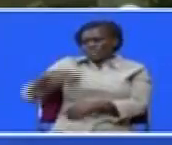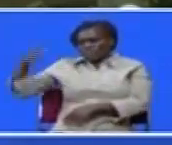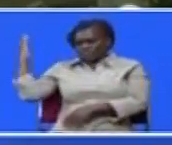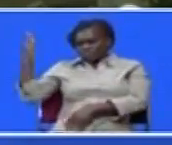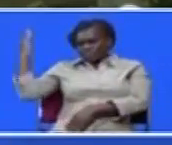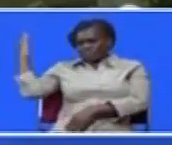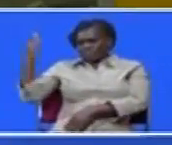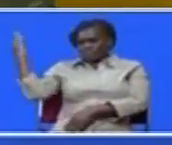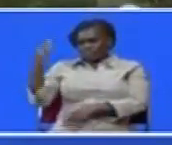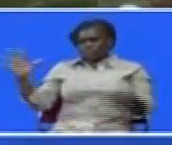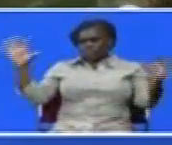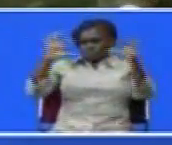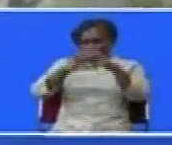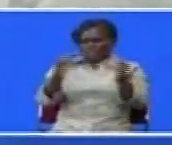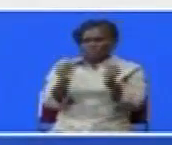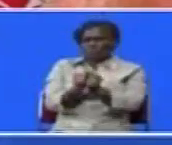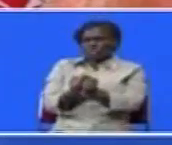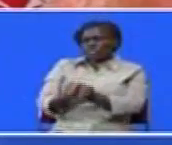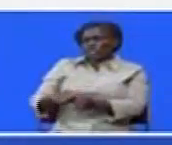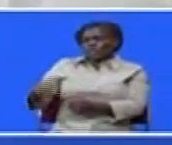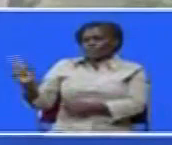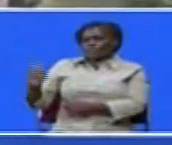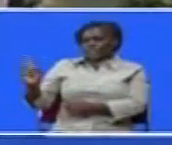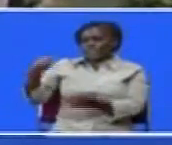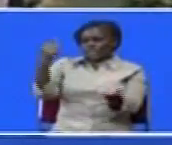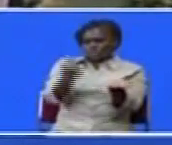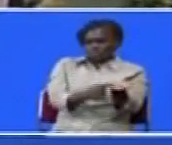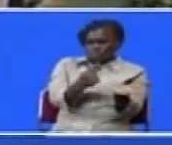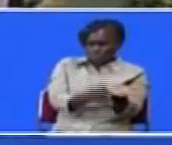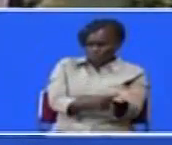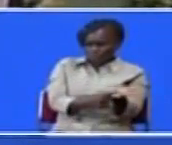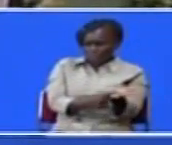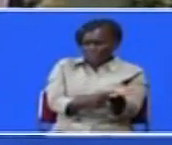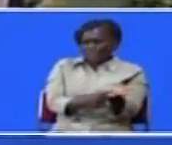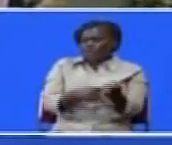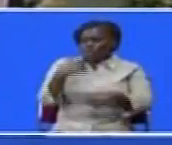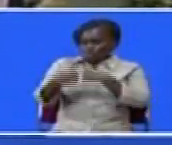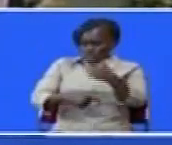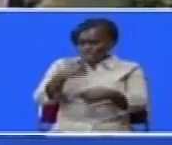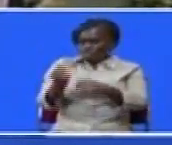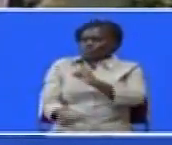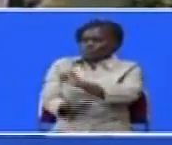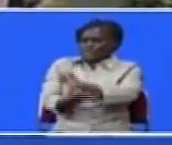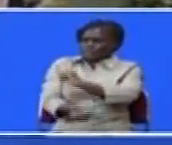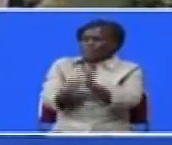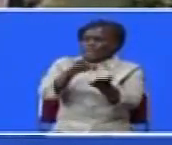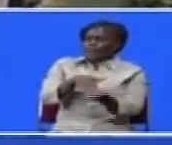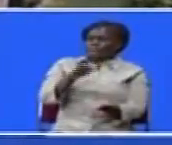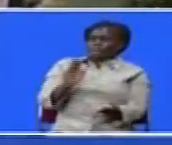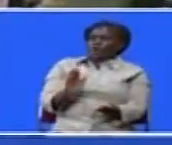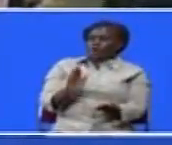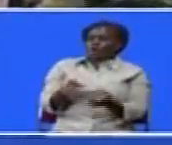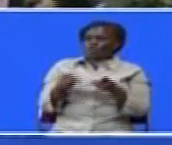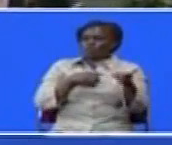kutoa hotuba ya pamoja na rais Yoweri Kaguta Museveni. Bila shaka tuendelea kukuarifu zaidi kuhusiana